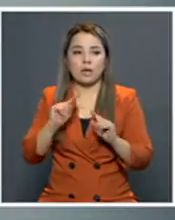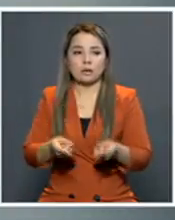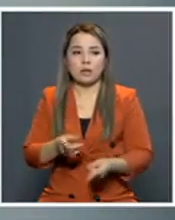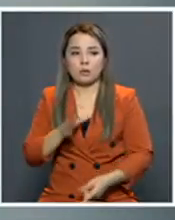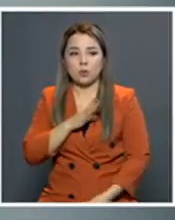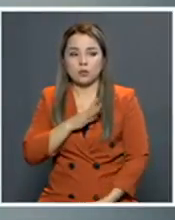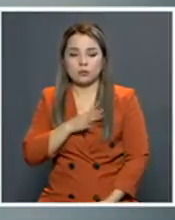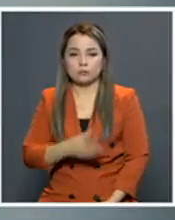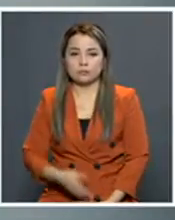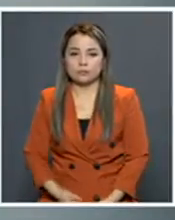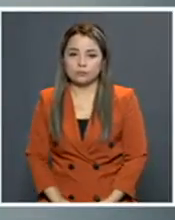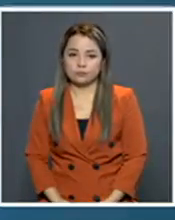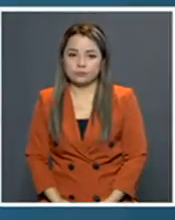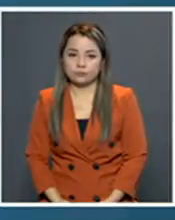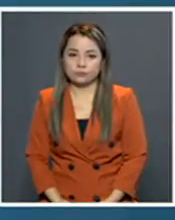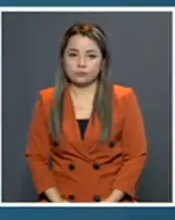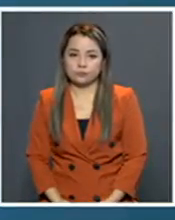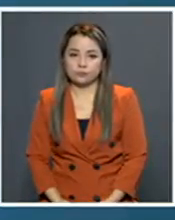абақтысында.